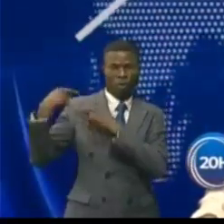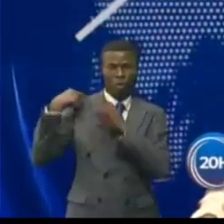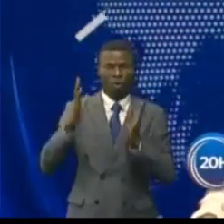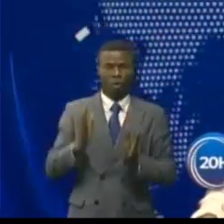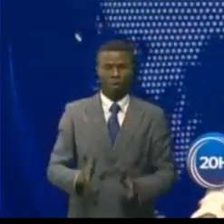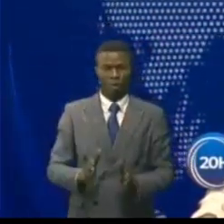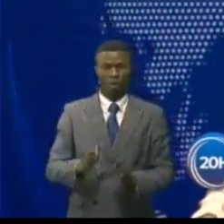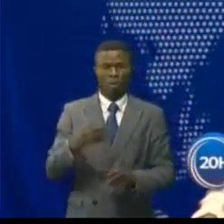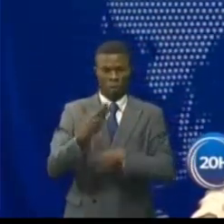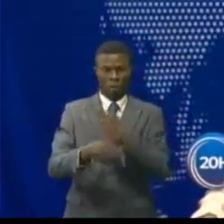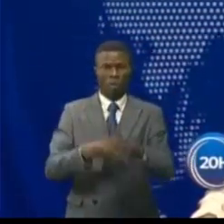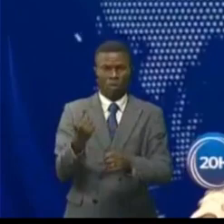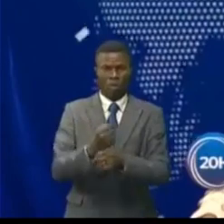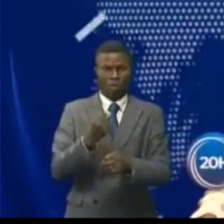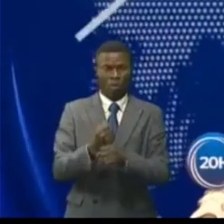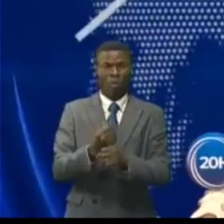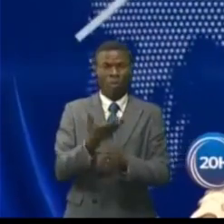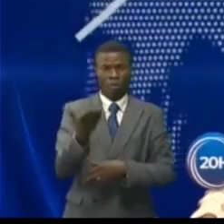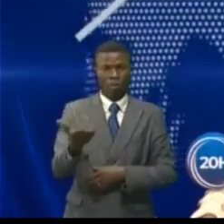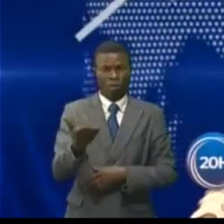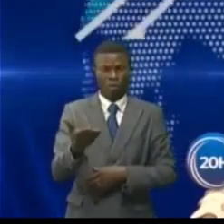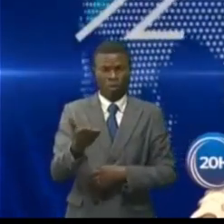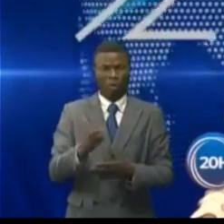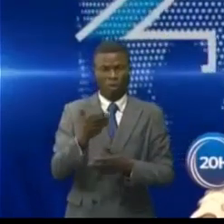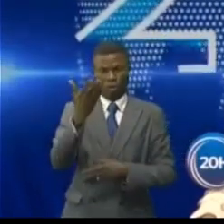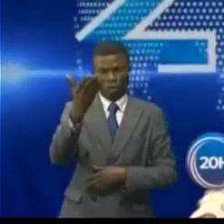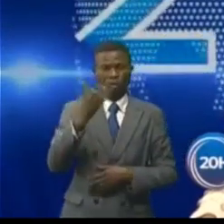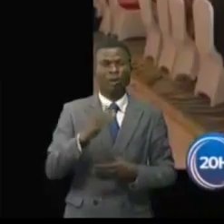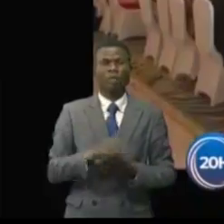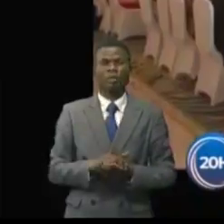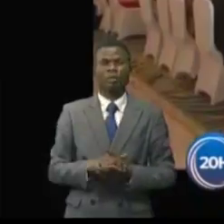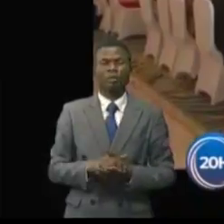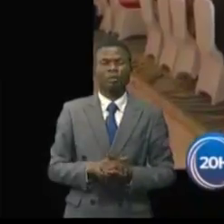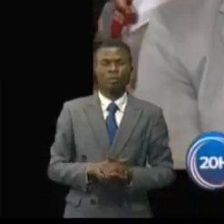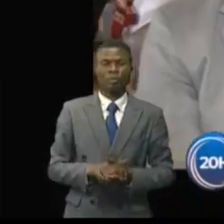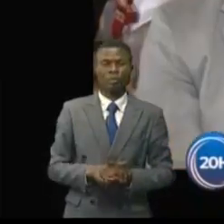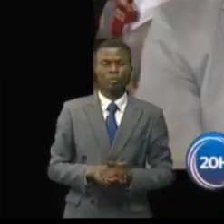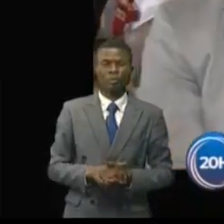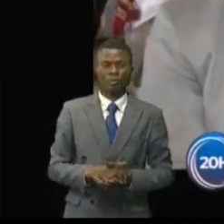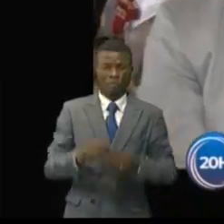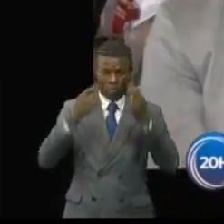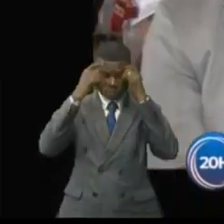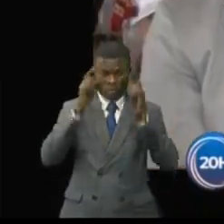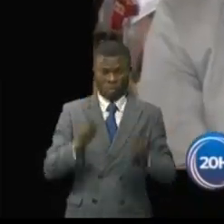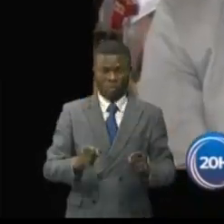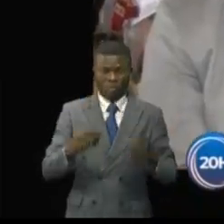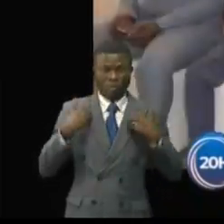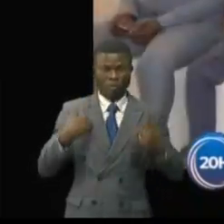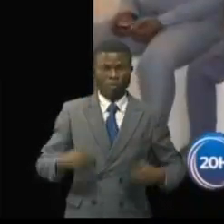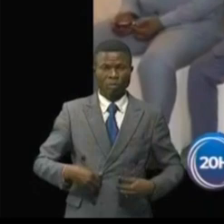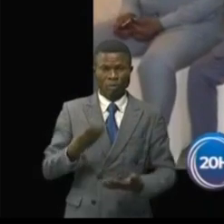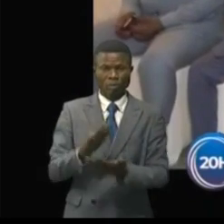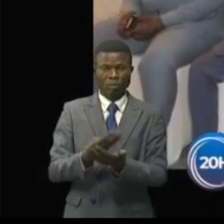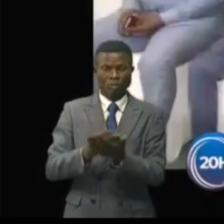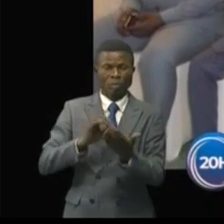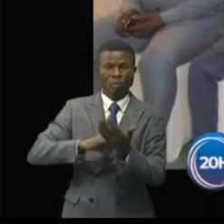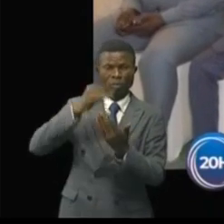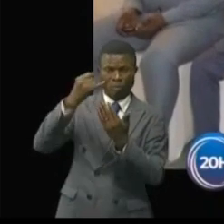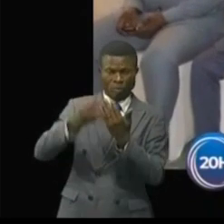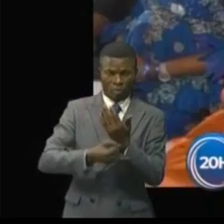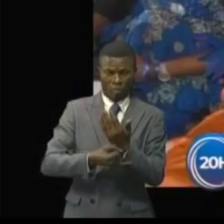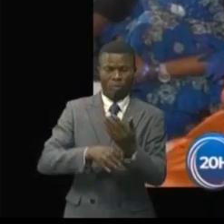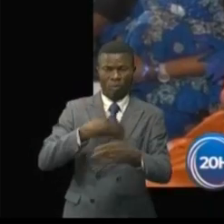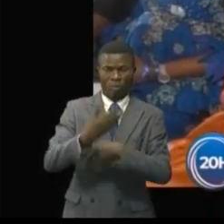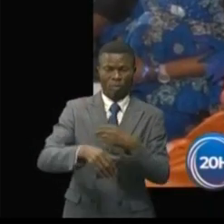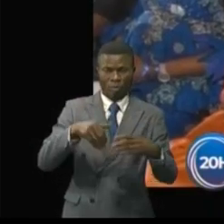responsabilité dans la réalisation de ces œuvres. Eurydice Kitutu. Désormais, l'exécution physique et financière des projets se fera